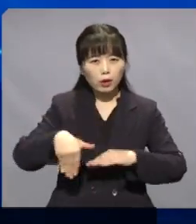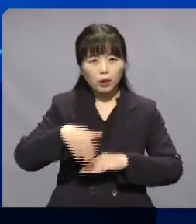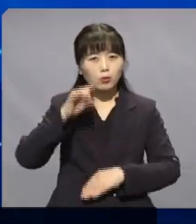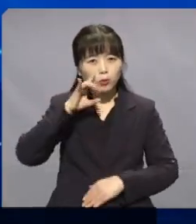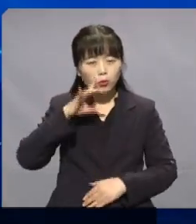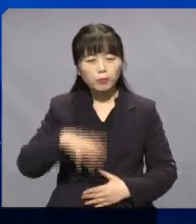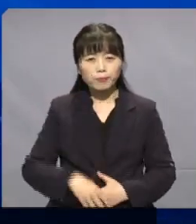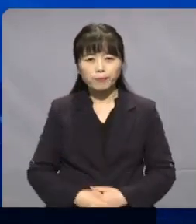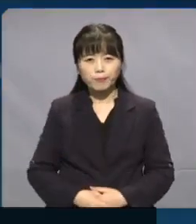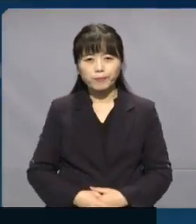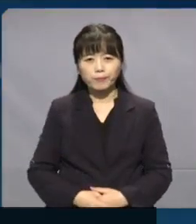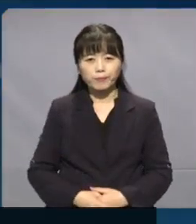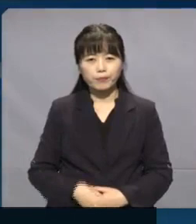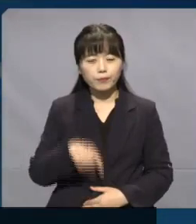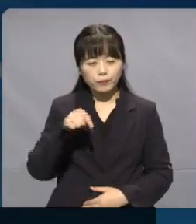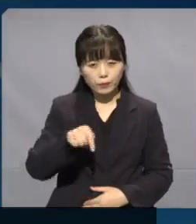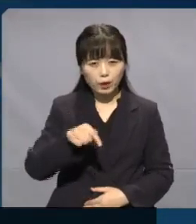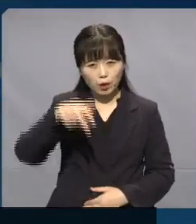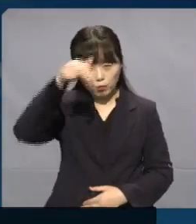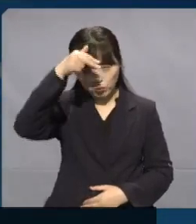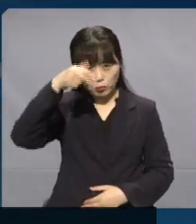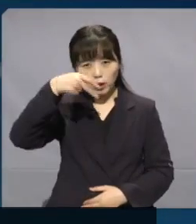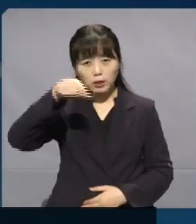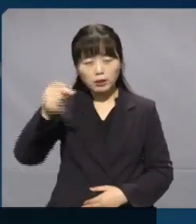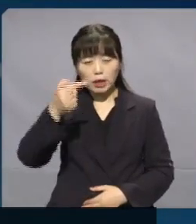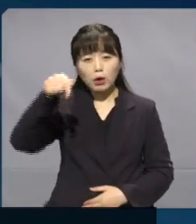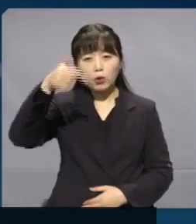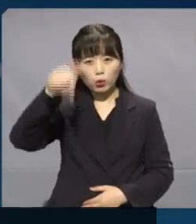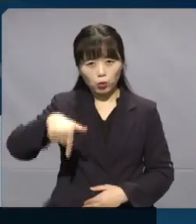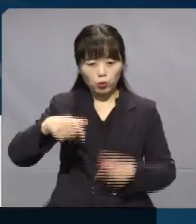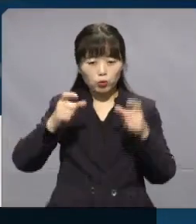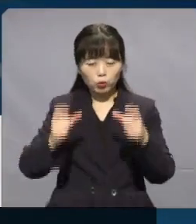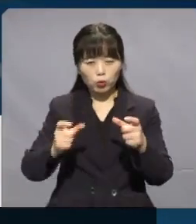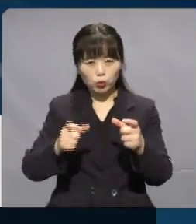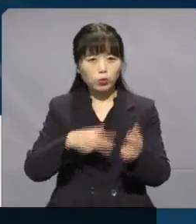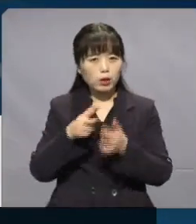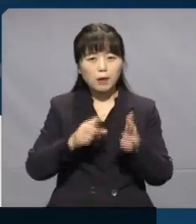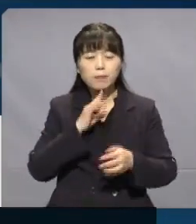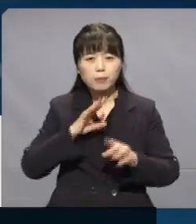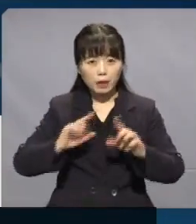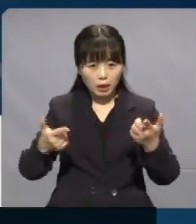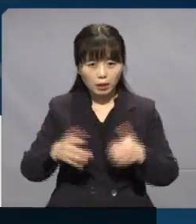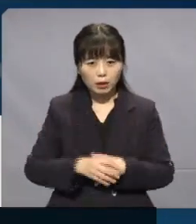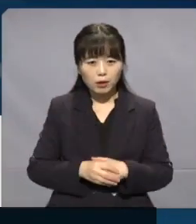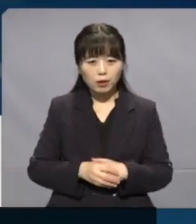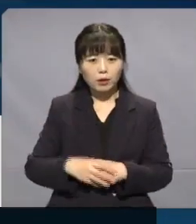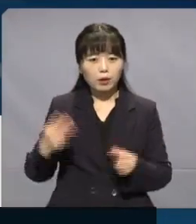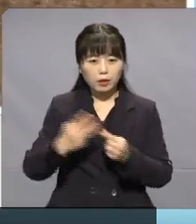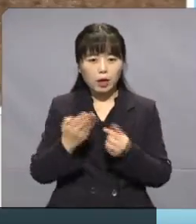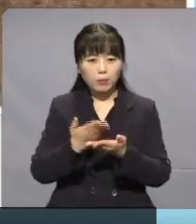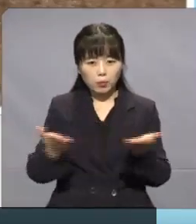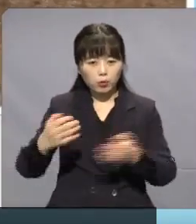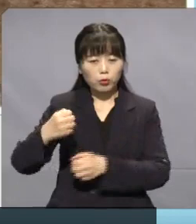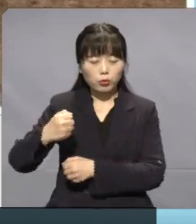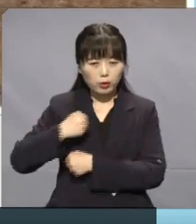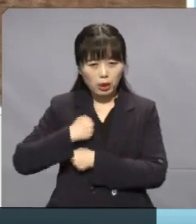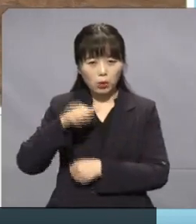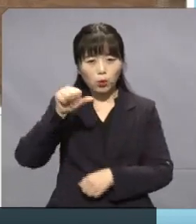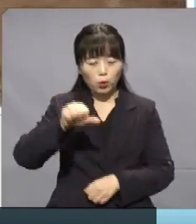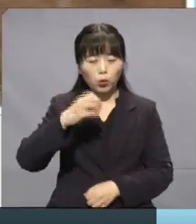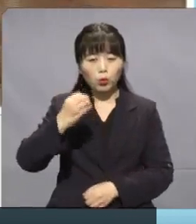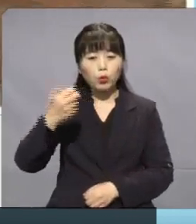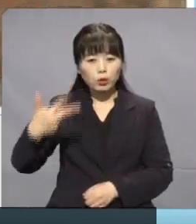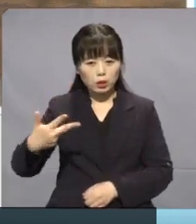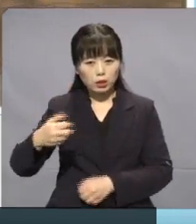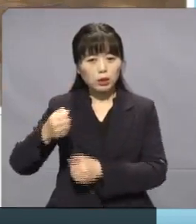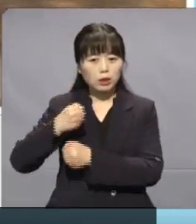주십시오. 예, 이것이 뭐 부평구 산곡동만의 사업은 아니고요. 네. 제3보급단 507 여단선 이전 사업으로 불리고 있습니다.